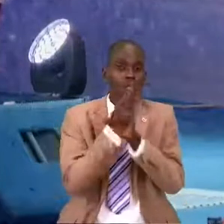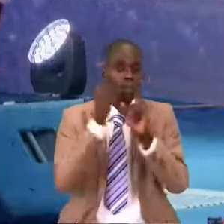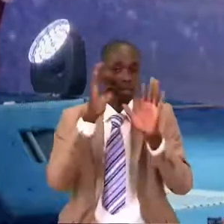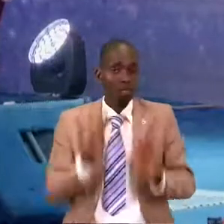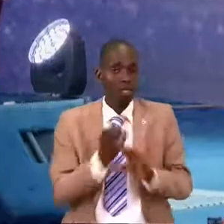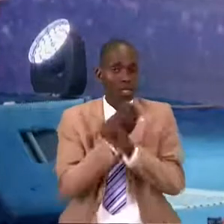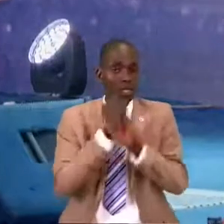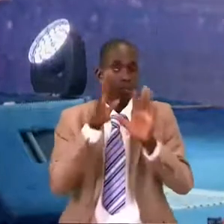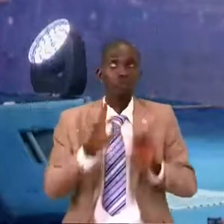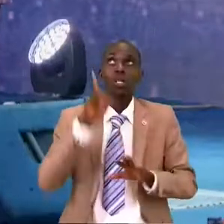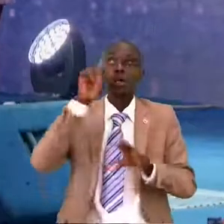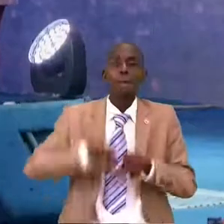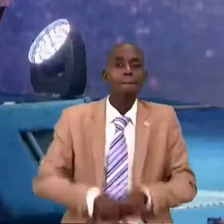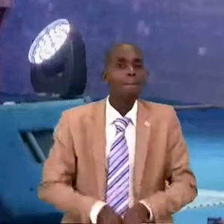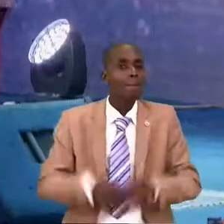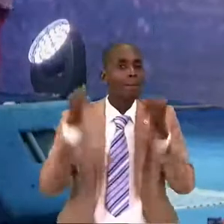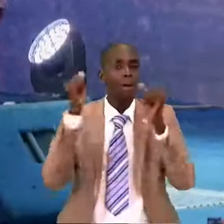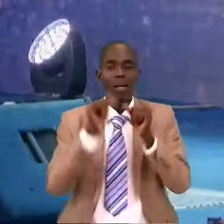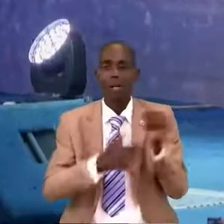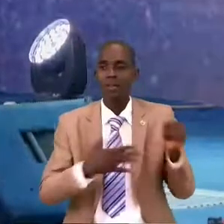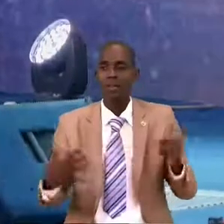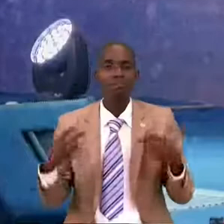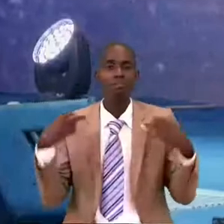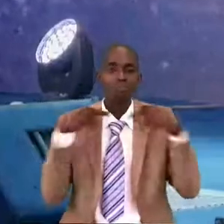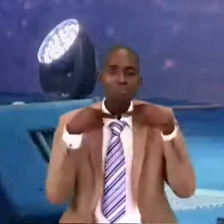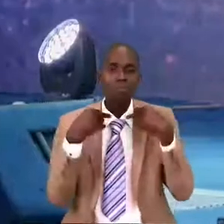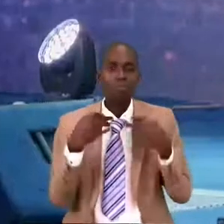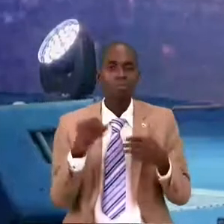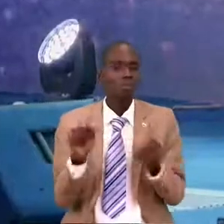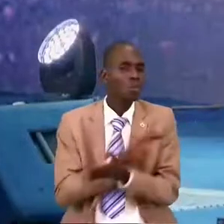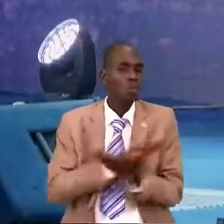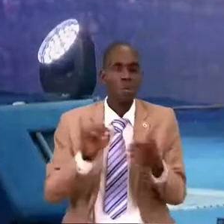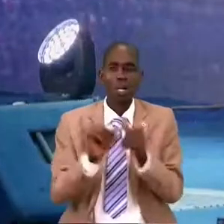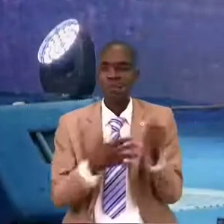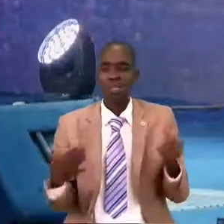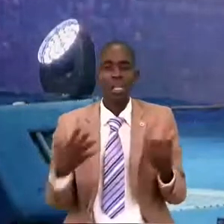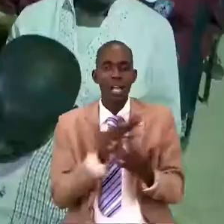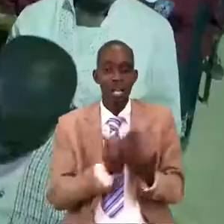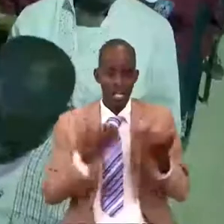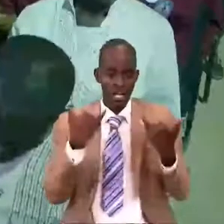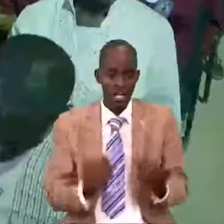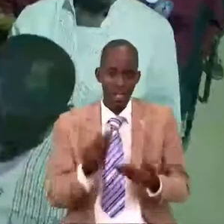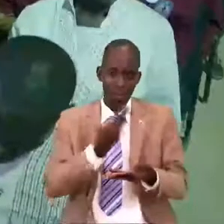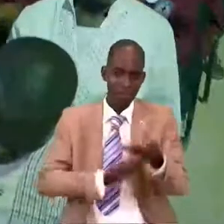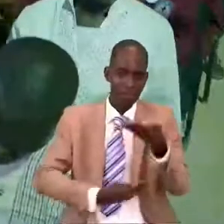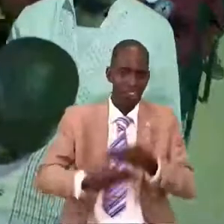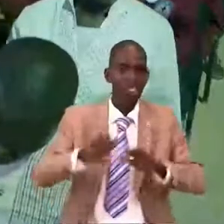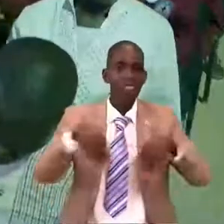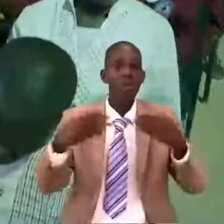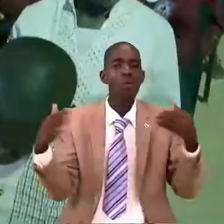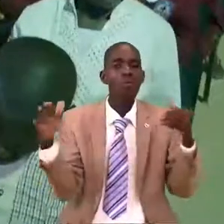dans ta vie et te donne le plein salut par la miséricorde imméritée de Dieu. En Exode